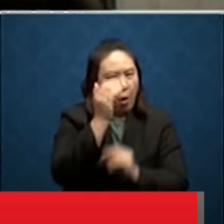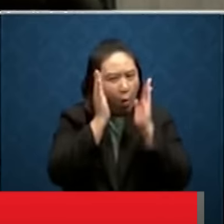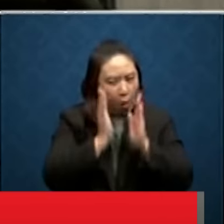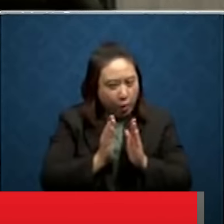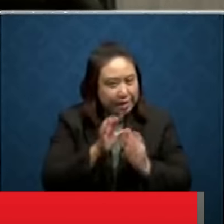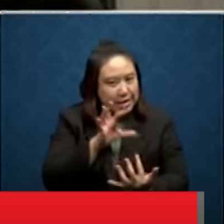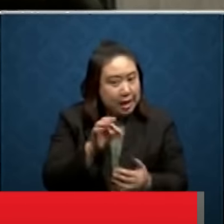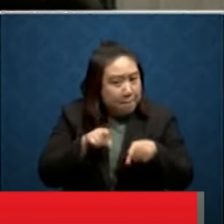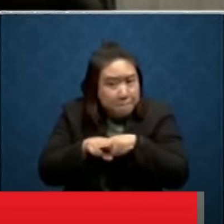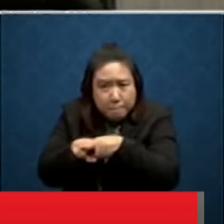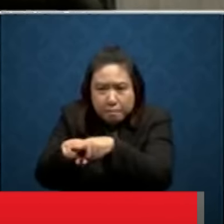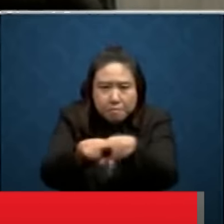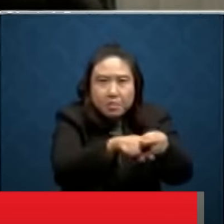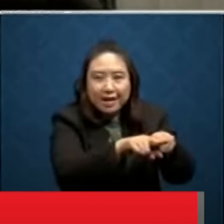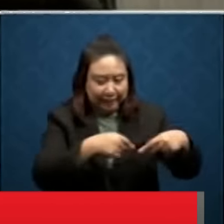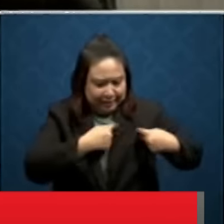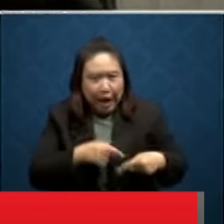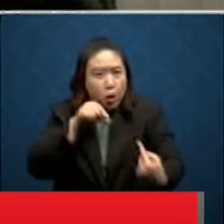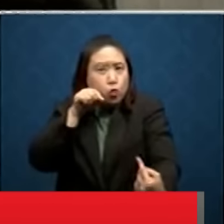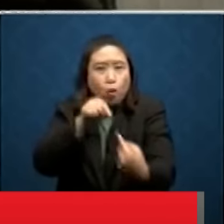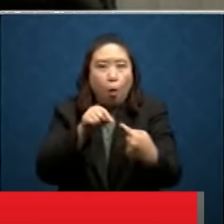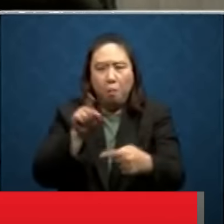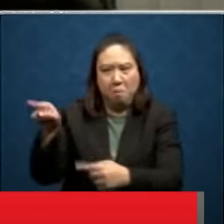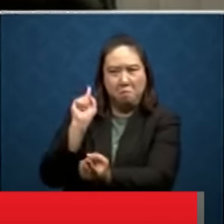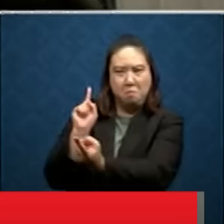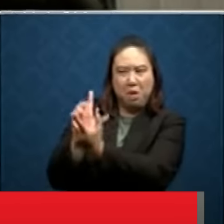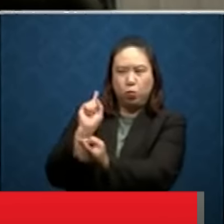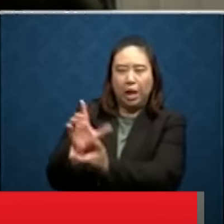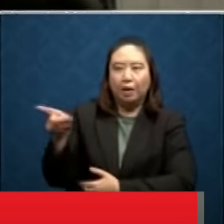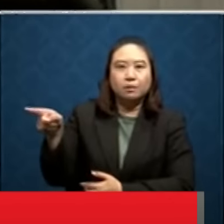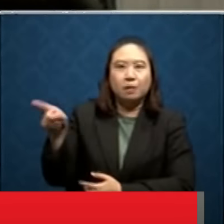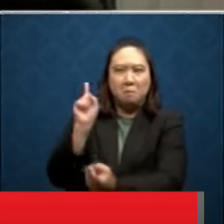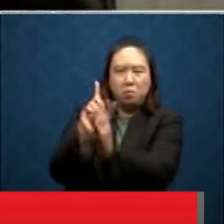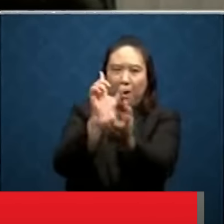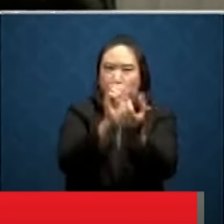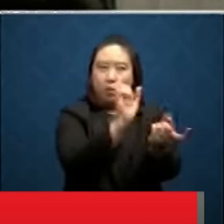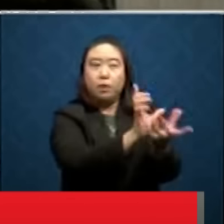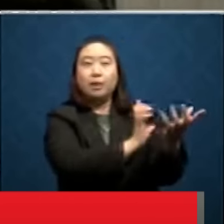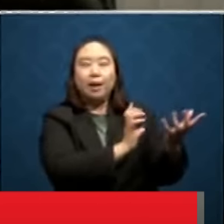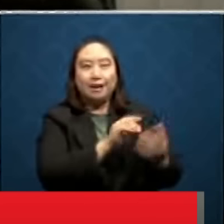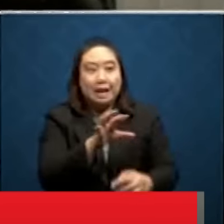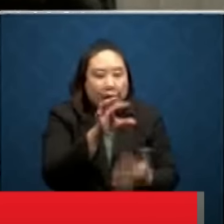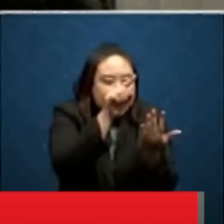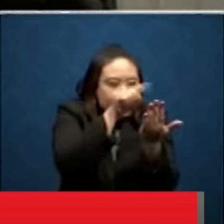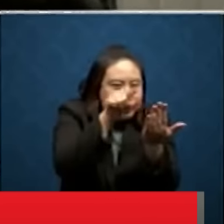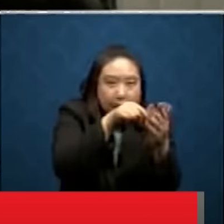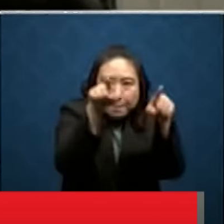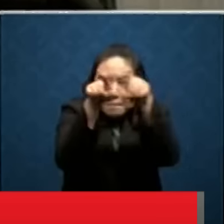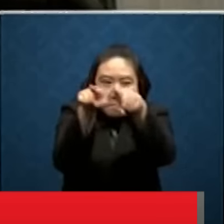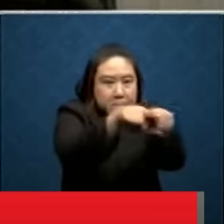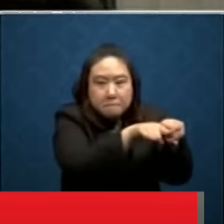หมดอย่างตรงใจกันคนไม่รู้จักกันมาจากแต่ละที่เนี่ยเลือกเหมือนกันแล้วจังหวัดอยู่ใน